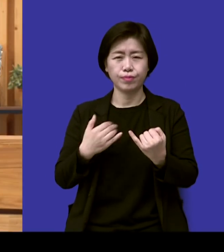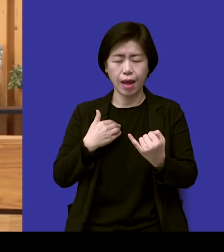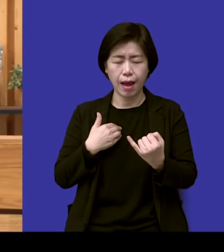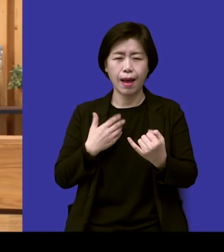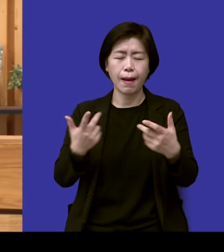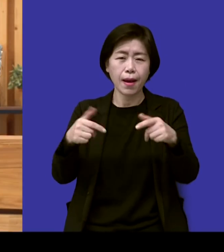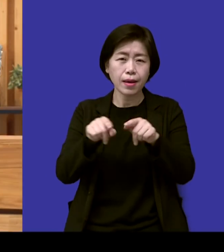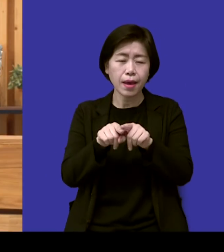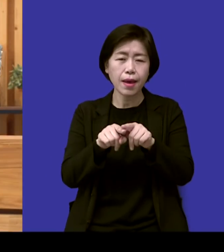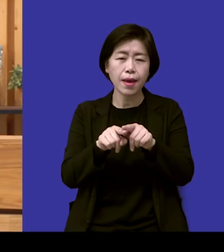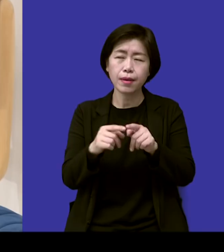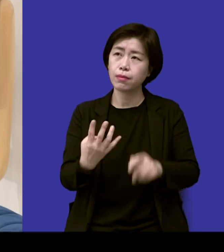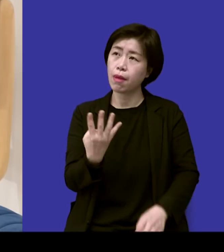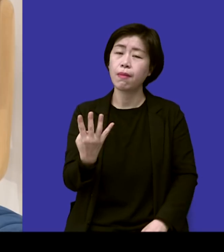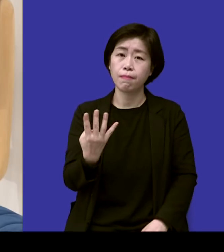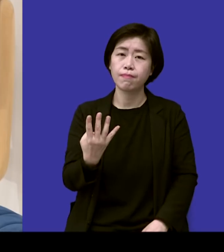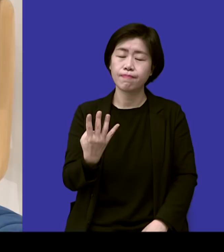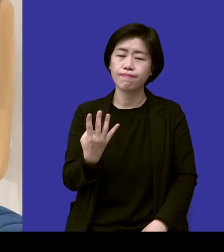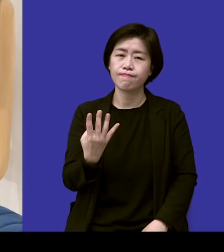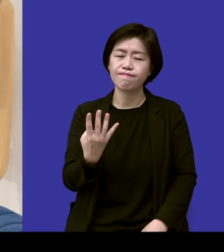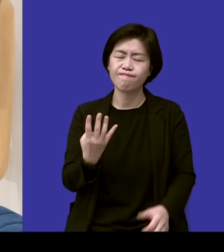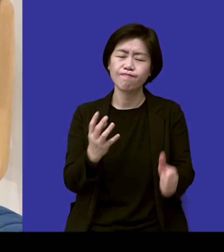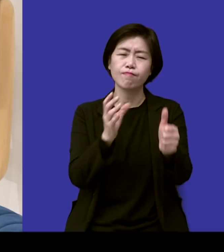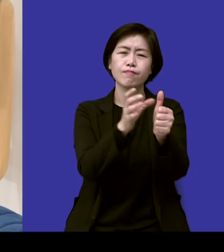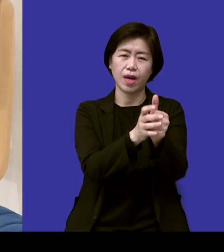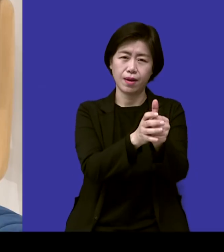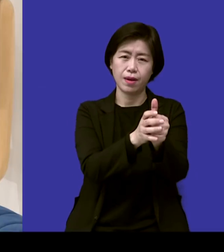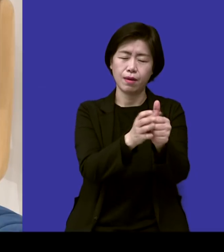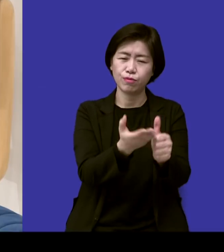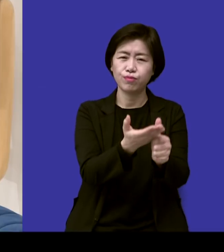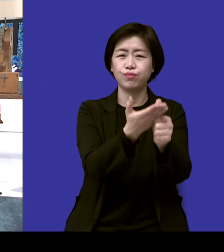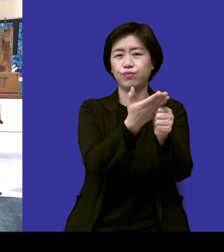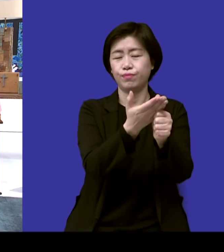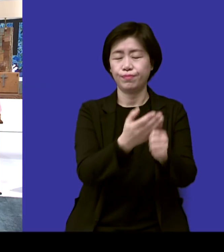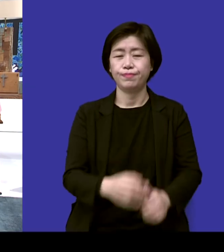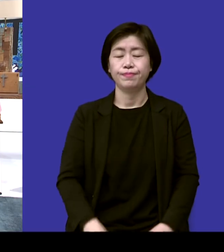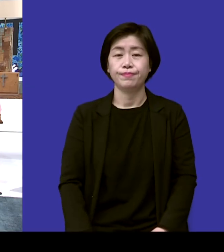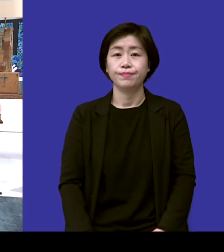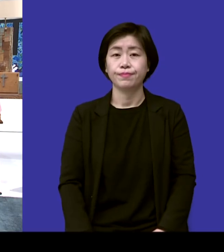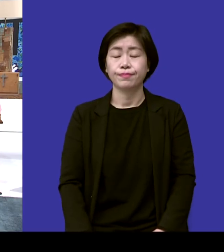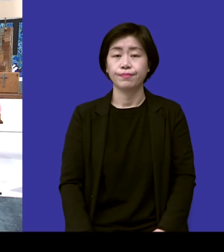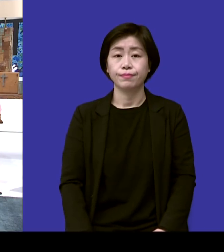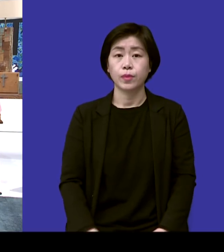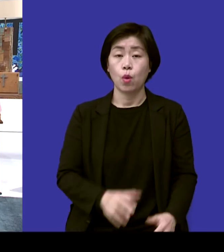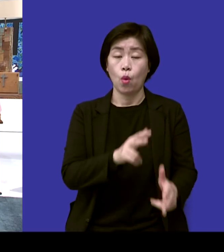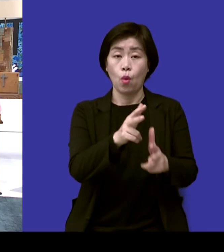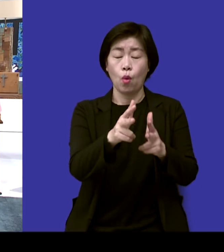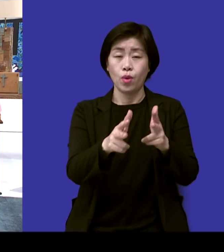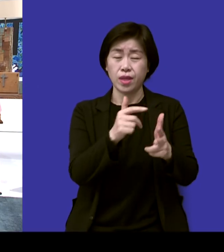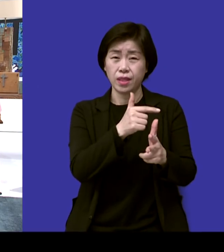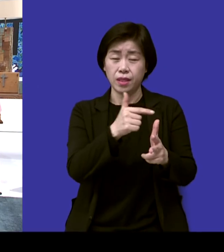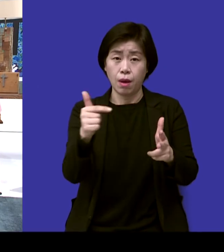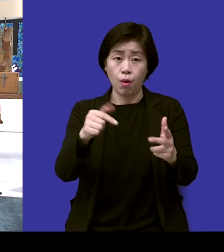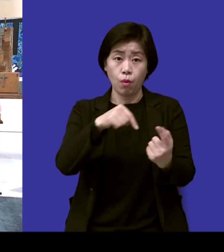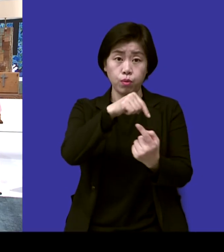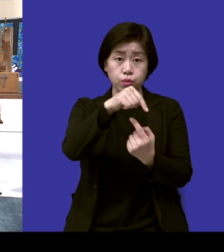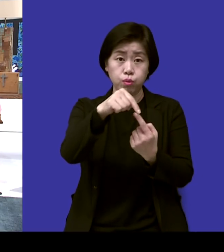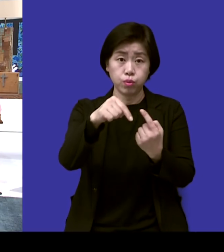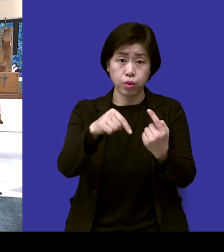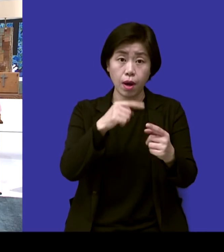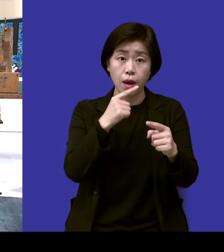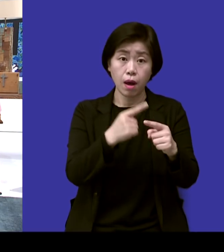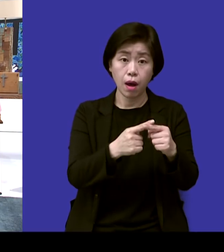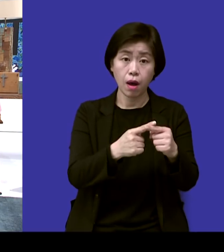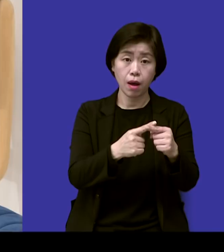남매. 예. 근데 아버지가 저 어렸을 때 큰 공장을 하셨거든요. 근데 공장이 IMF로